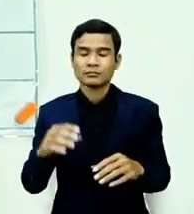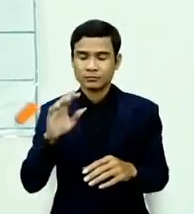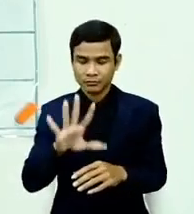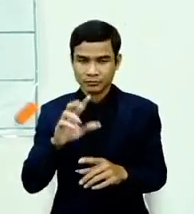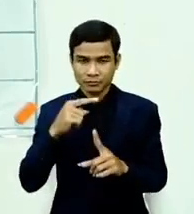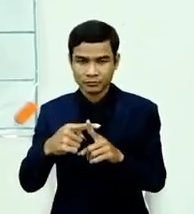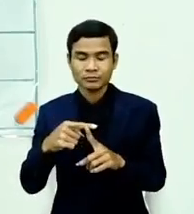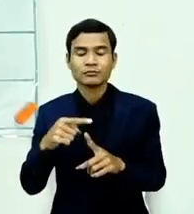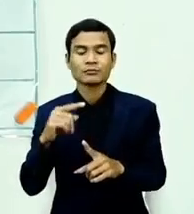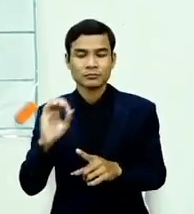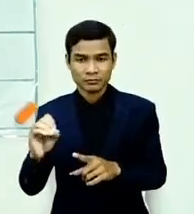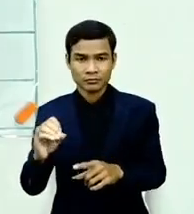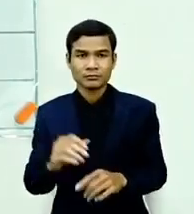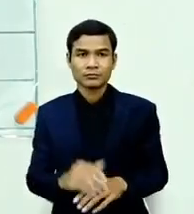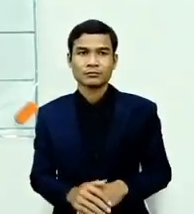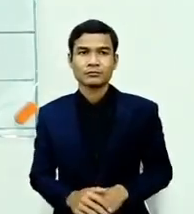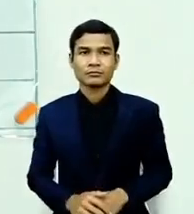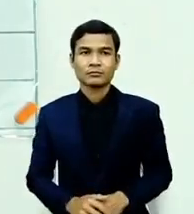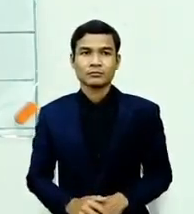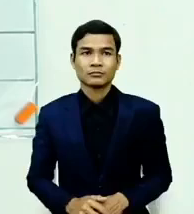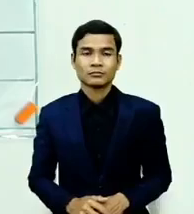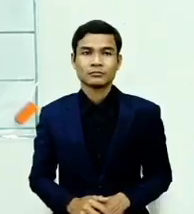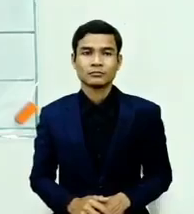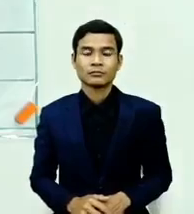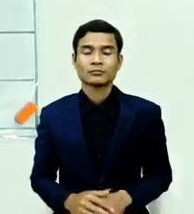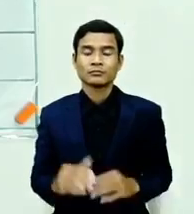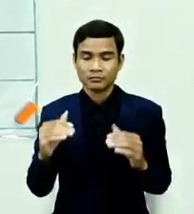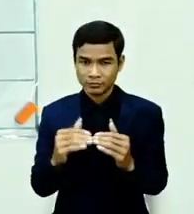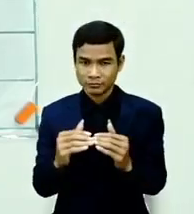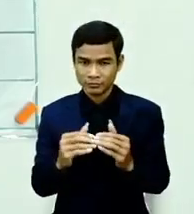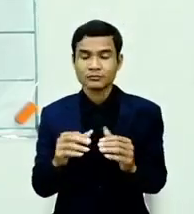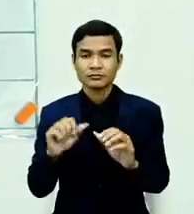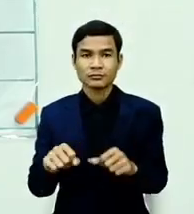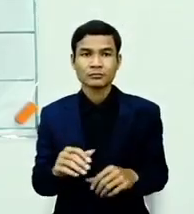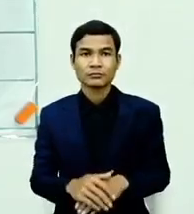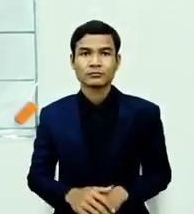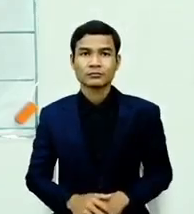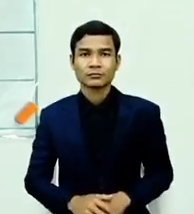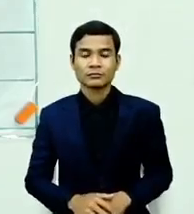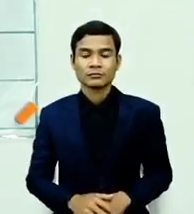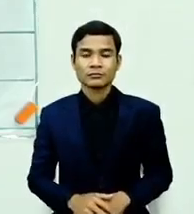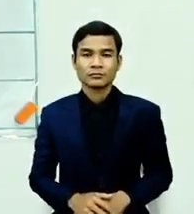នឹង5បូក0ចាគឺស្មើគ្នាណា